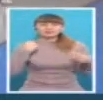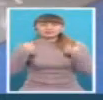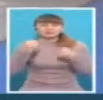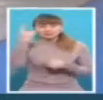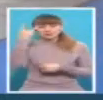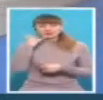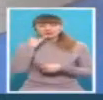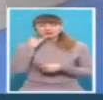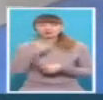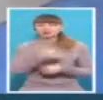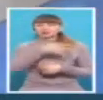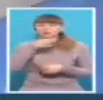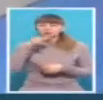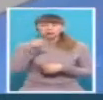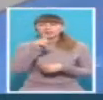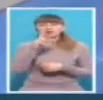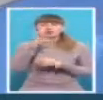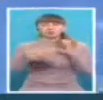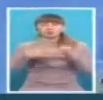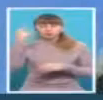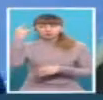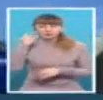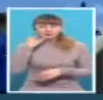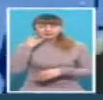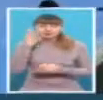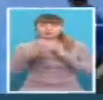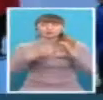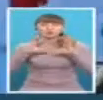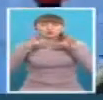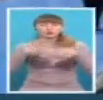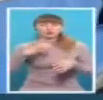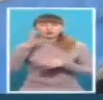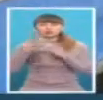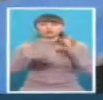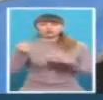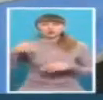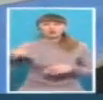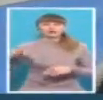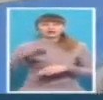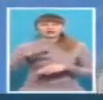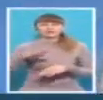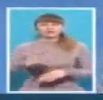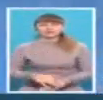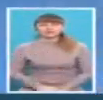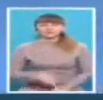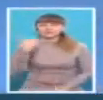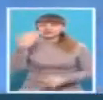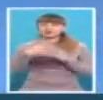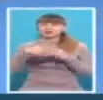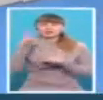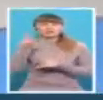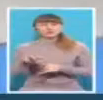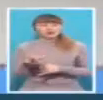жеңімпазы, әлем чемпионы және Азия ойындарының 2 дүркін бас жүлде иегері атанып отыр. Жерлесіміз 2 аптадан кейін басталатын